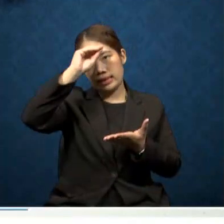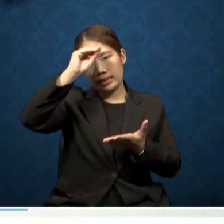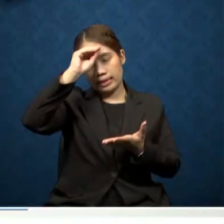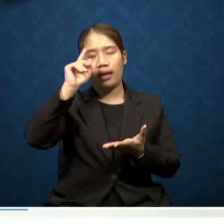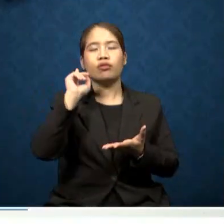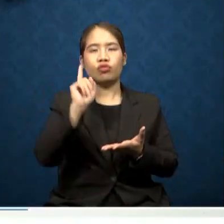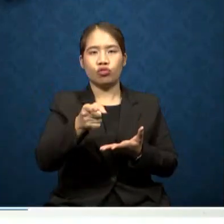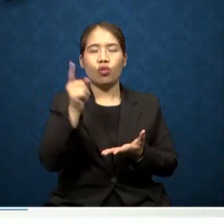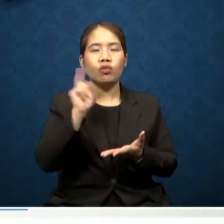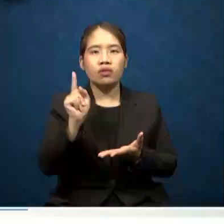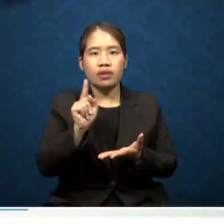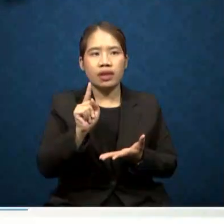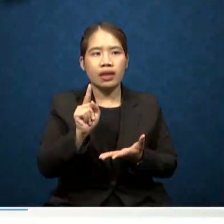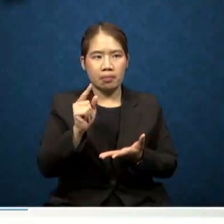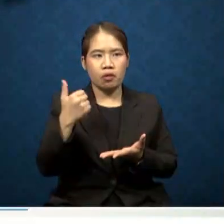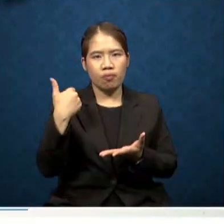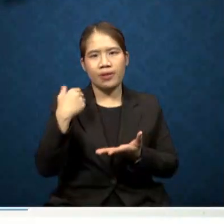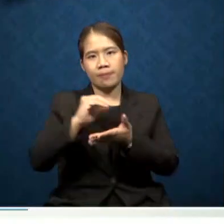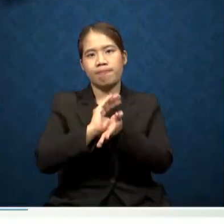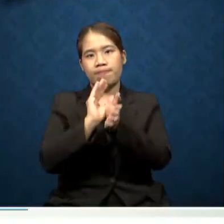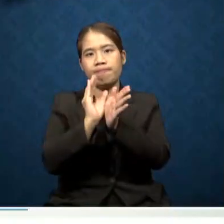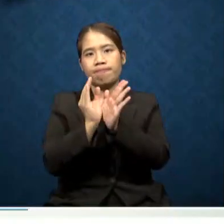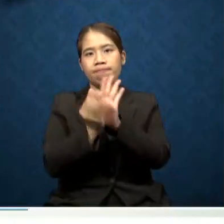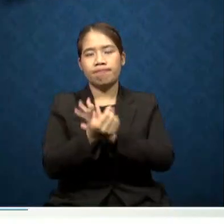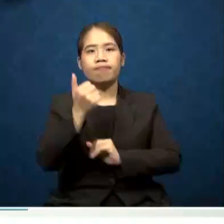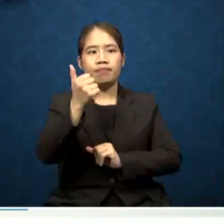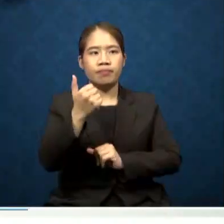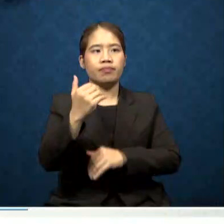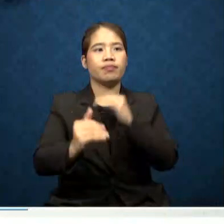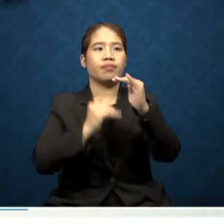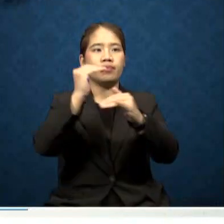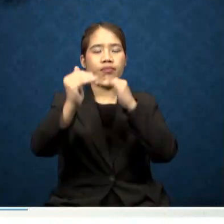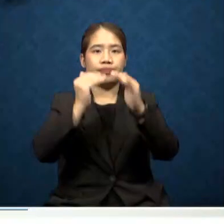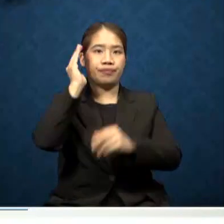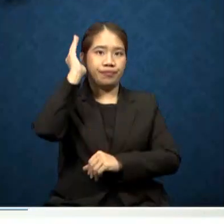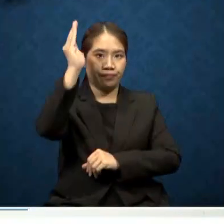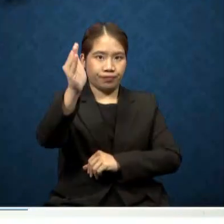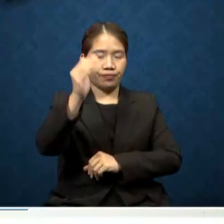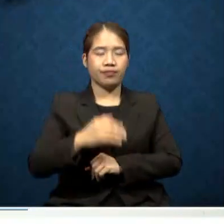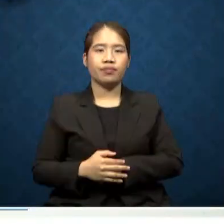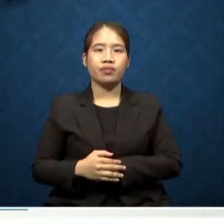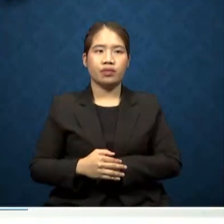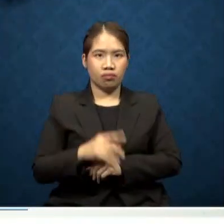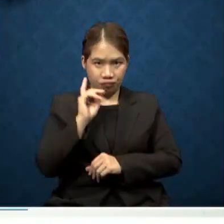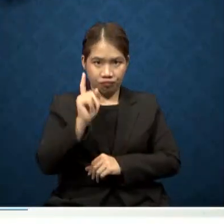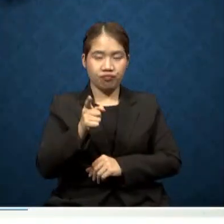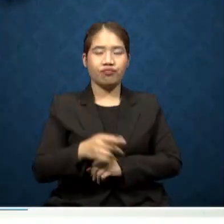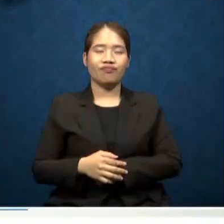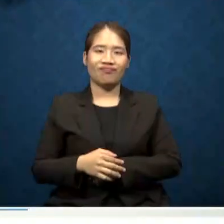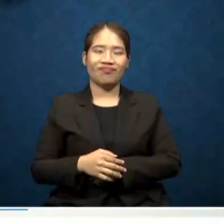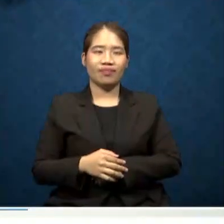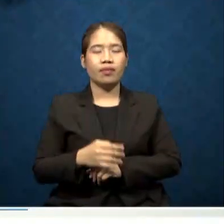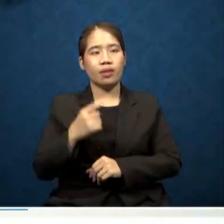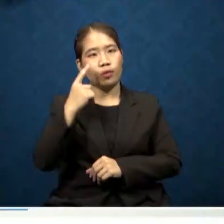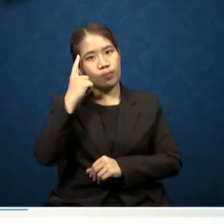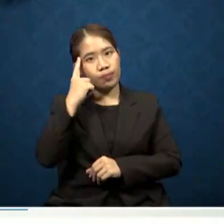เป็นเรื่องของต้องมีการเปลี่ยนแปลงนะต้องมีการพัฒนาเรื่องนี้เป็นเรื่องจริงครับแล้วแล้ว